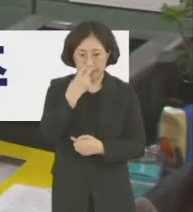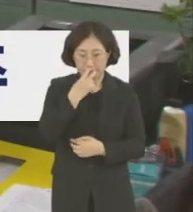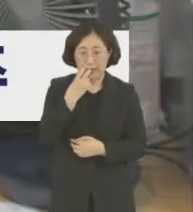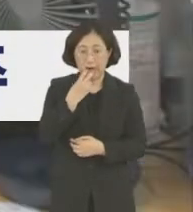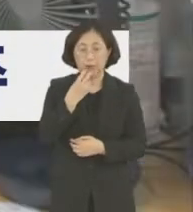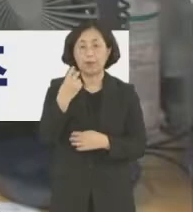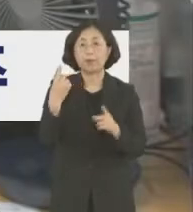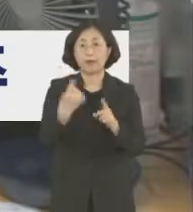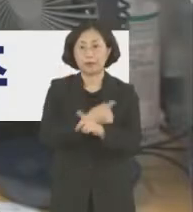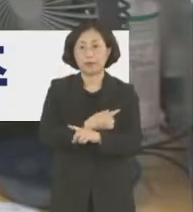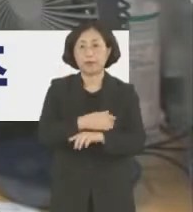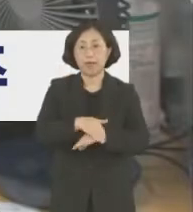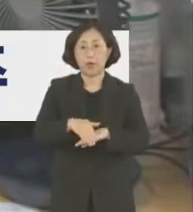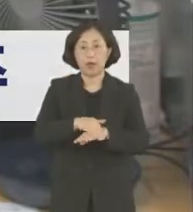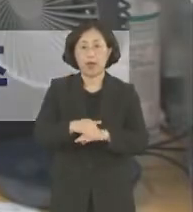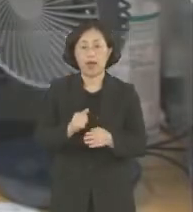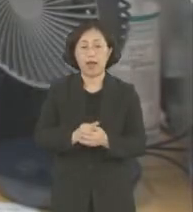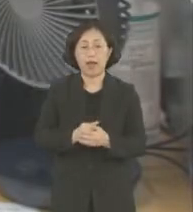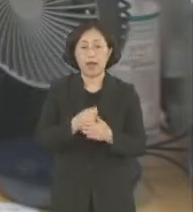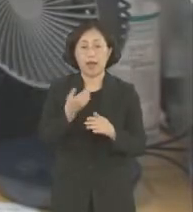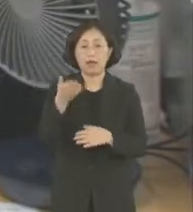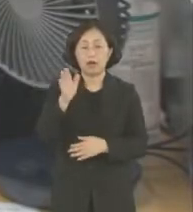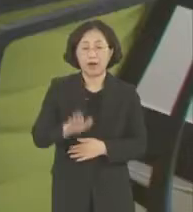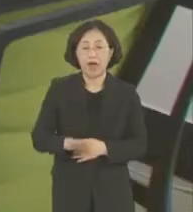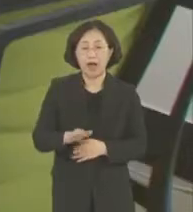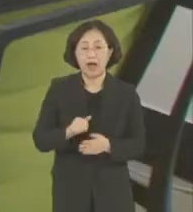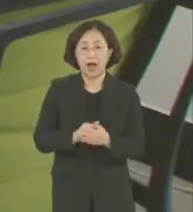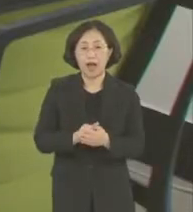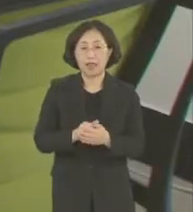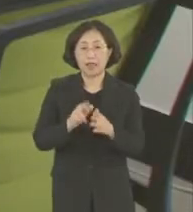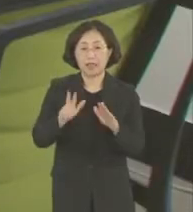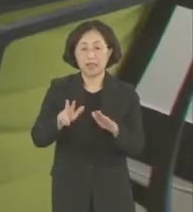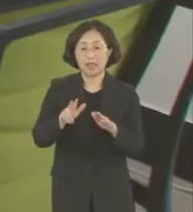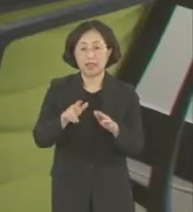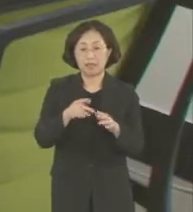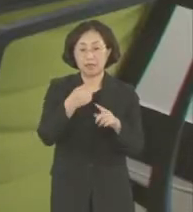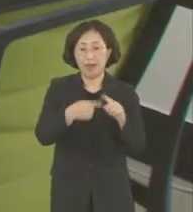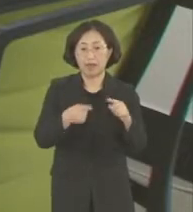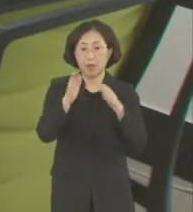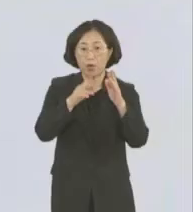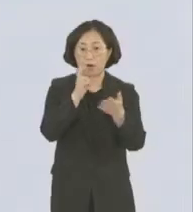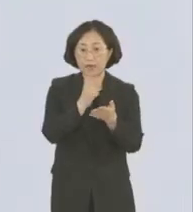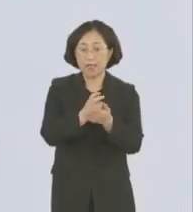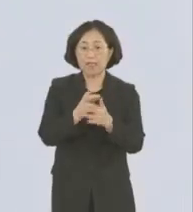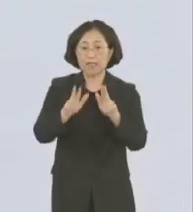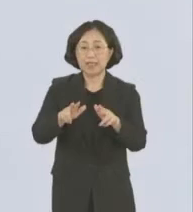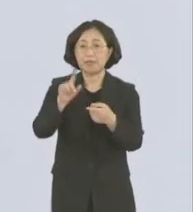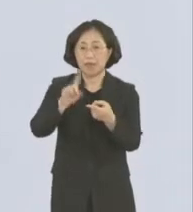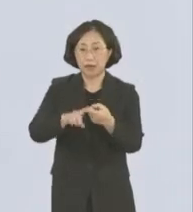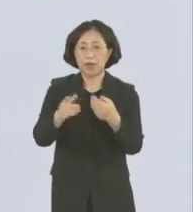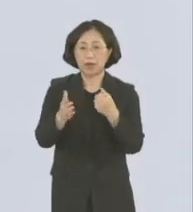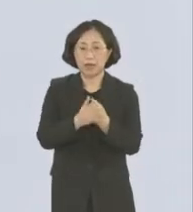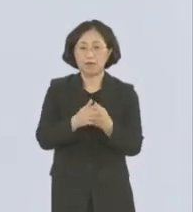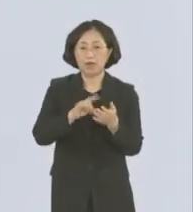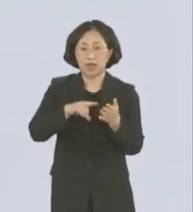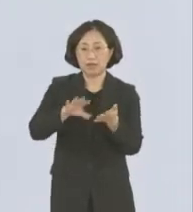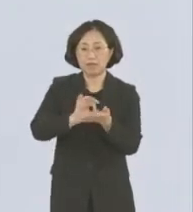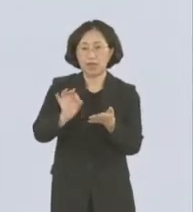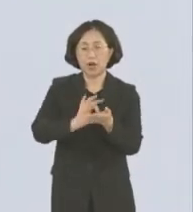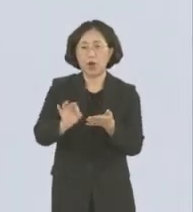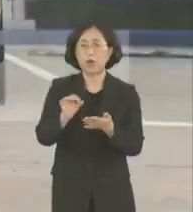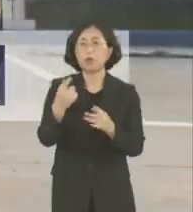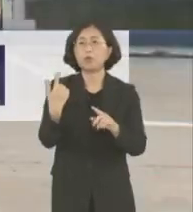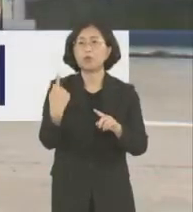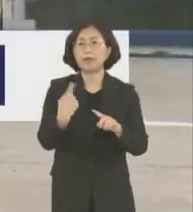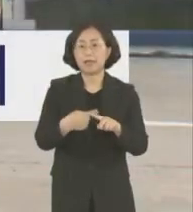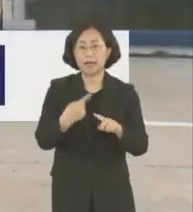나설 계획입니다. 다만 준공영제는 현 경영진이 유지되고 많은 혈세가 투입되는 건 지금과 같은 데다가